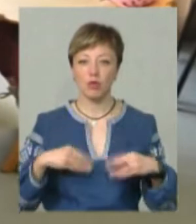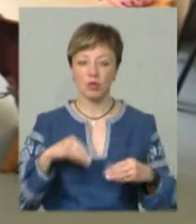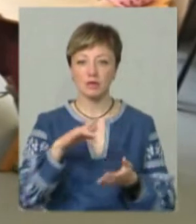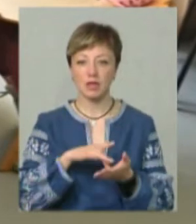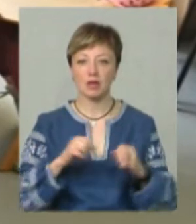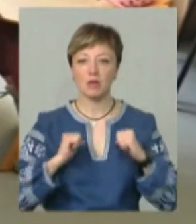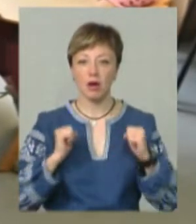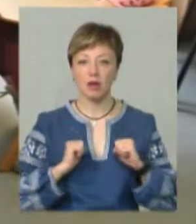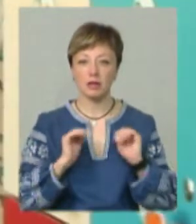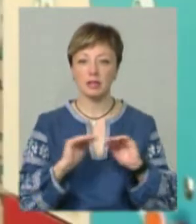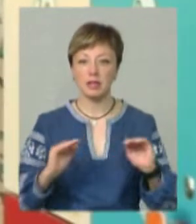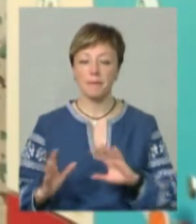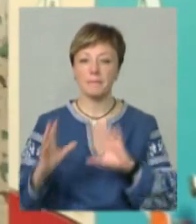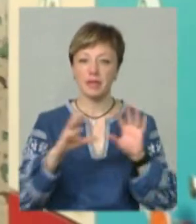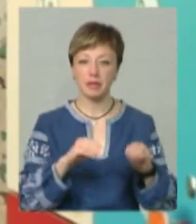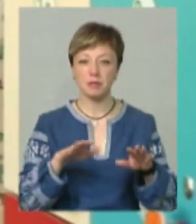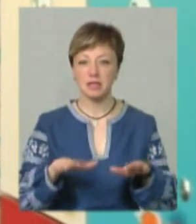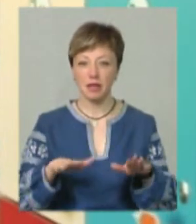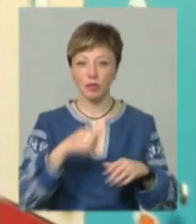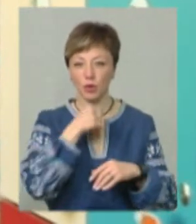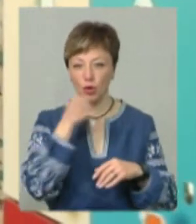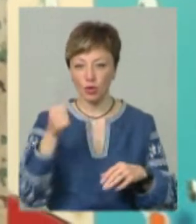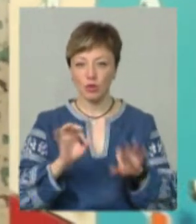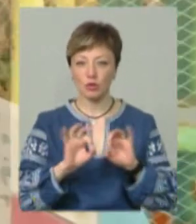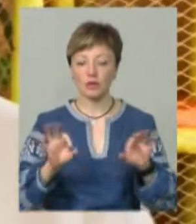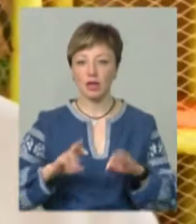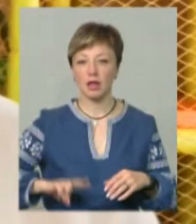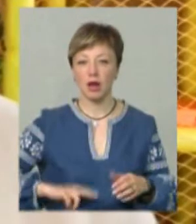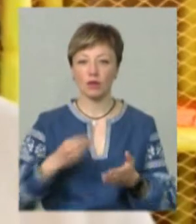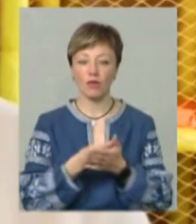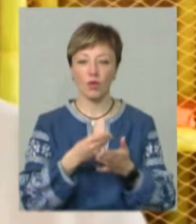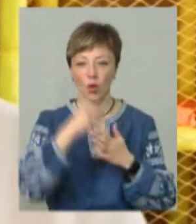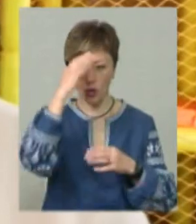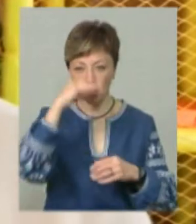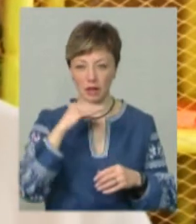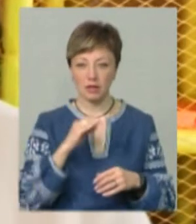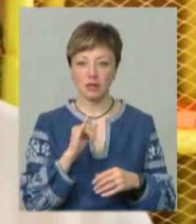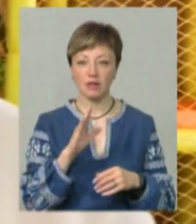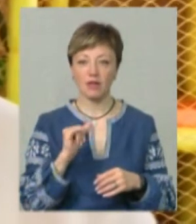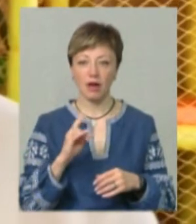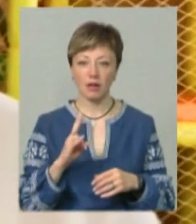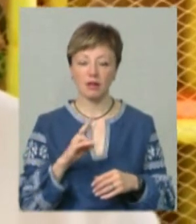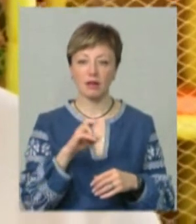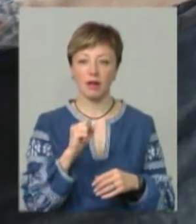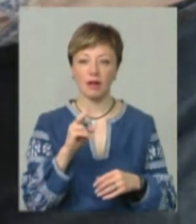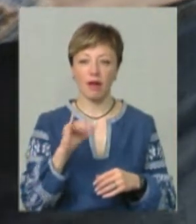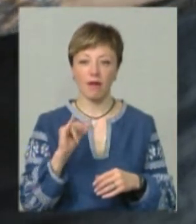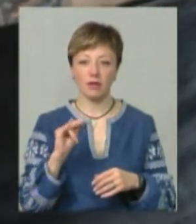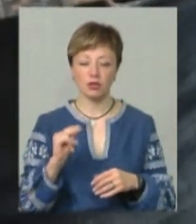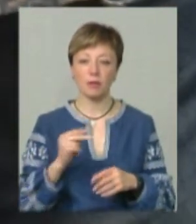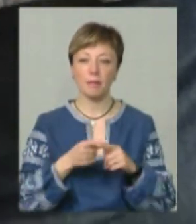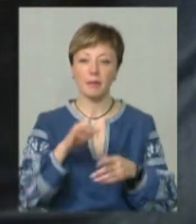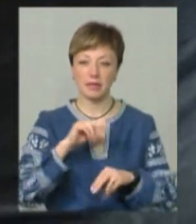центрі намагаються і дітям переселенців, і місцевим, і дорослим, розповідає директор фонду отець Іван Данкевич. За його словами, саме тому працівники